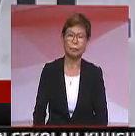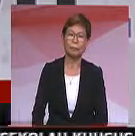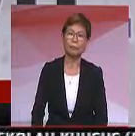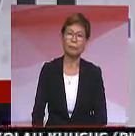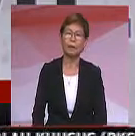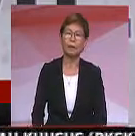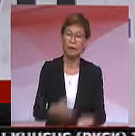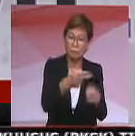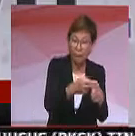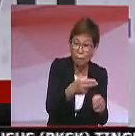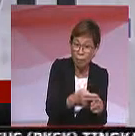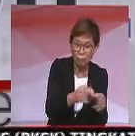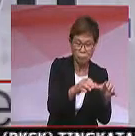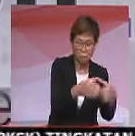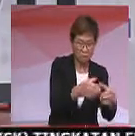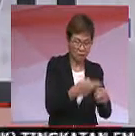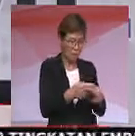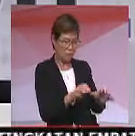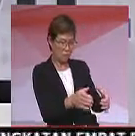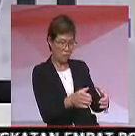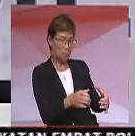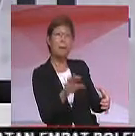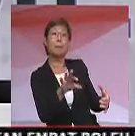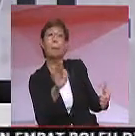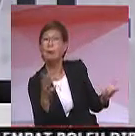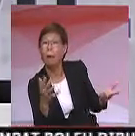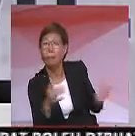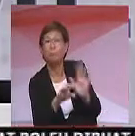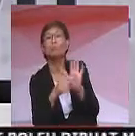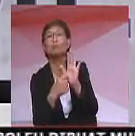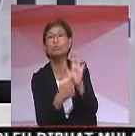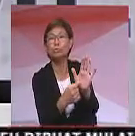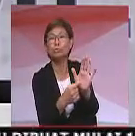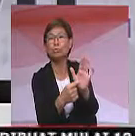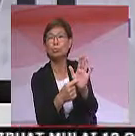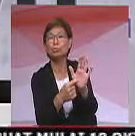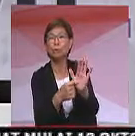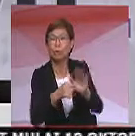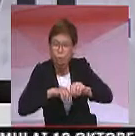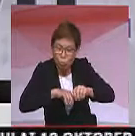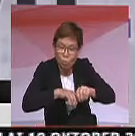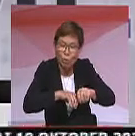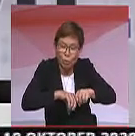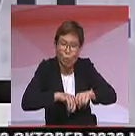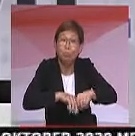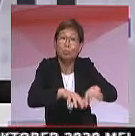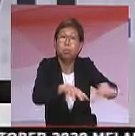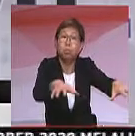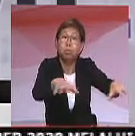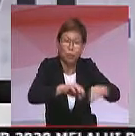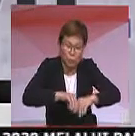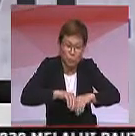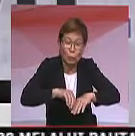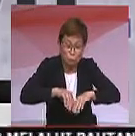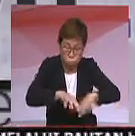Selain itu, nama sesebuah kluster juga boleh dipilih bagi menggambarkan cara penyebaran jangkitan di dalam di